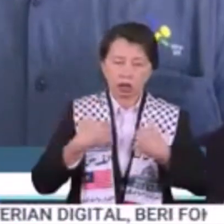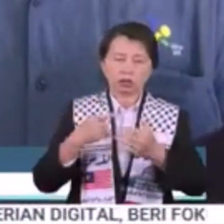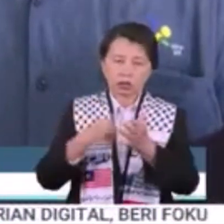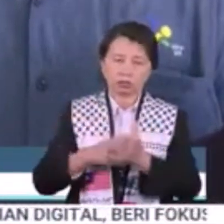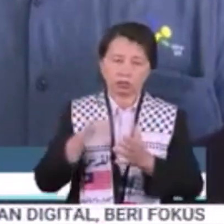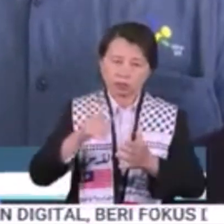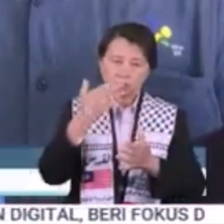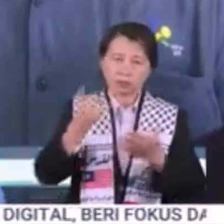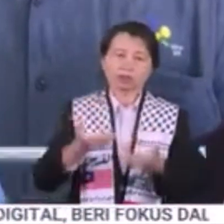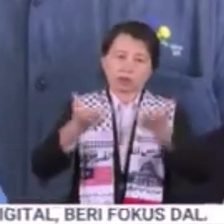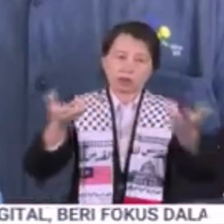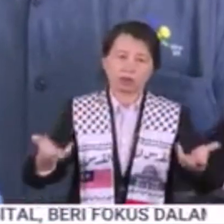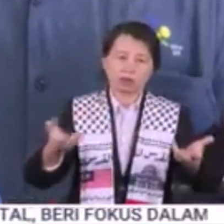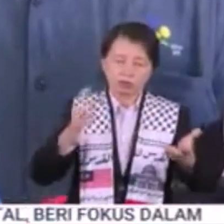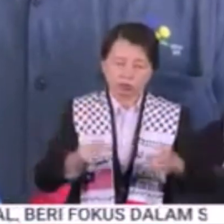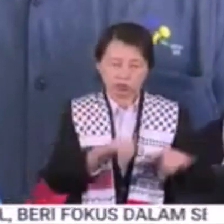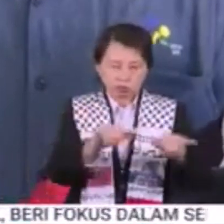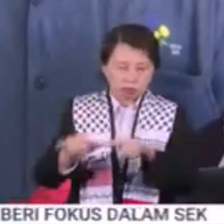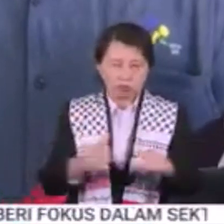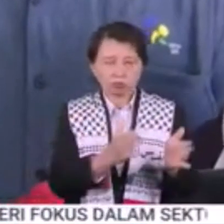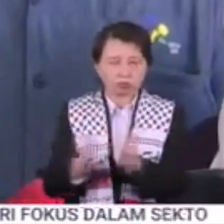keperluan dasar diselaraskan.